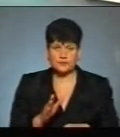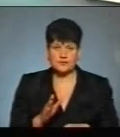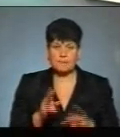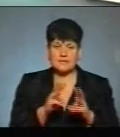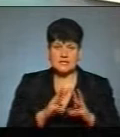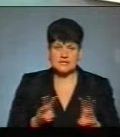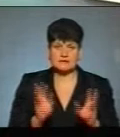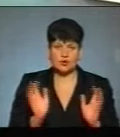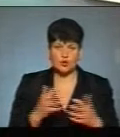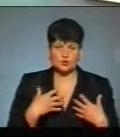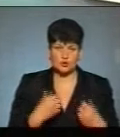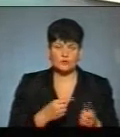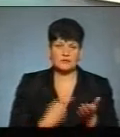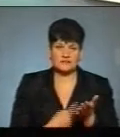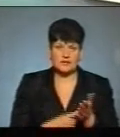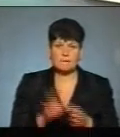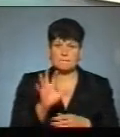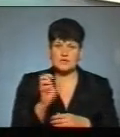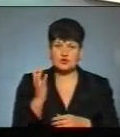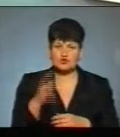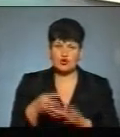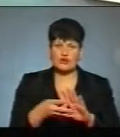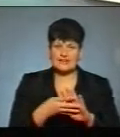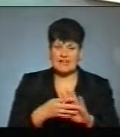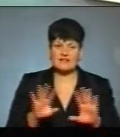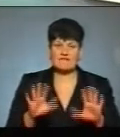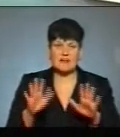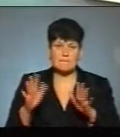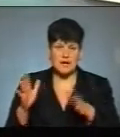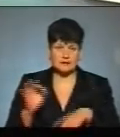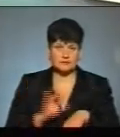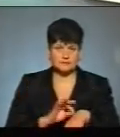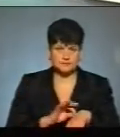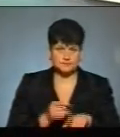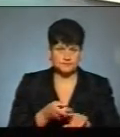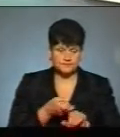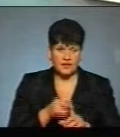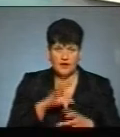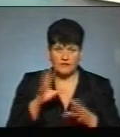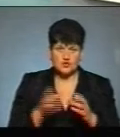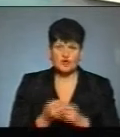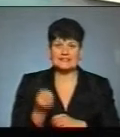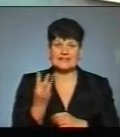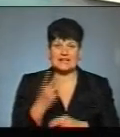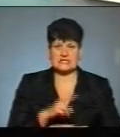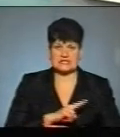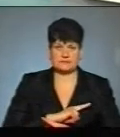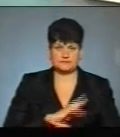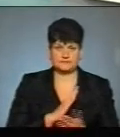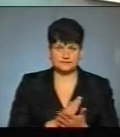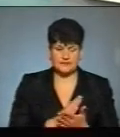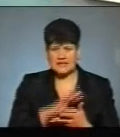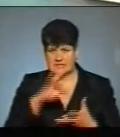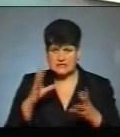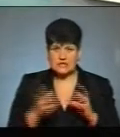Міністерства охорони здоров'я, підтверджено 549 випадків COVID-19, усього зафіксовано 13 смертей від COVID-19. І